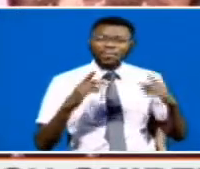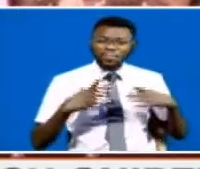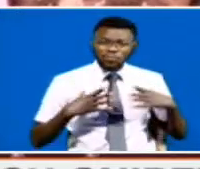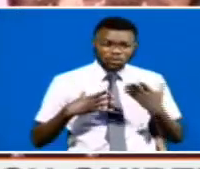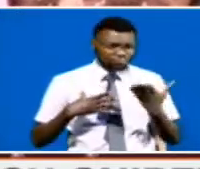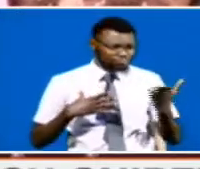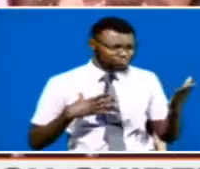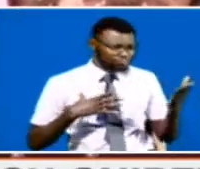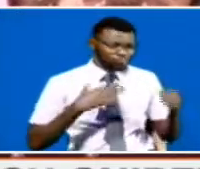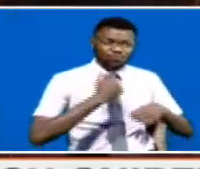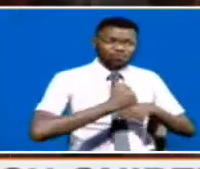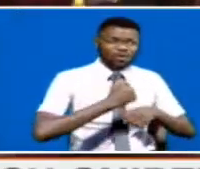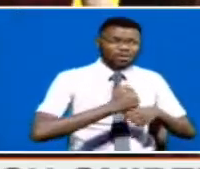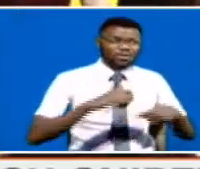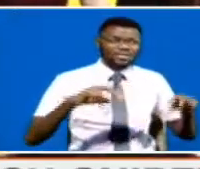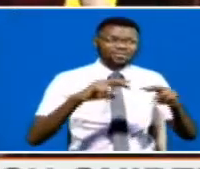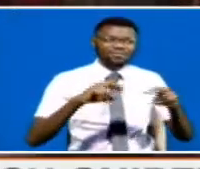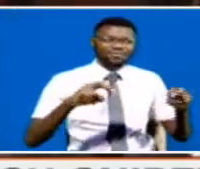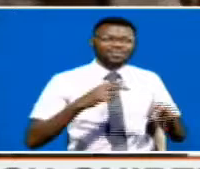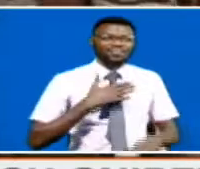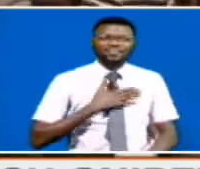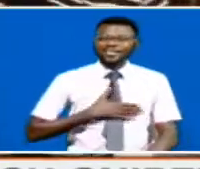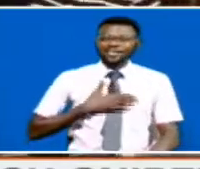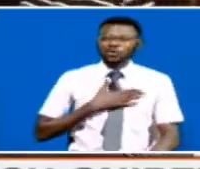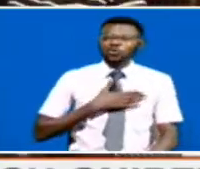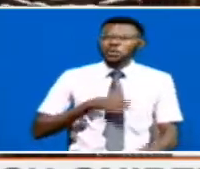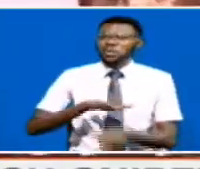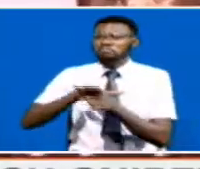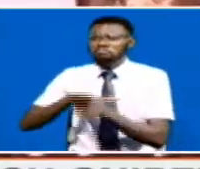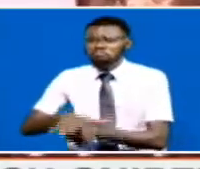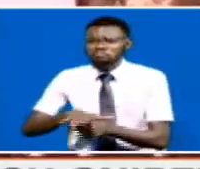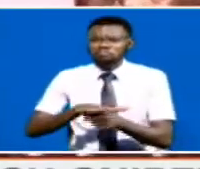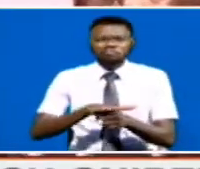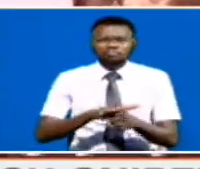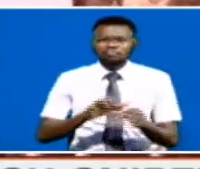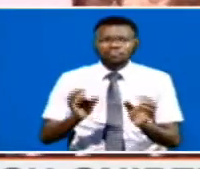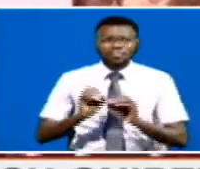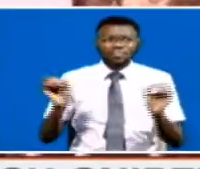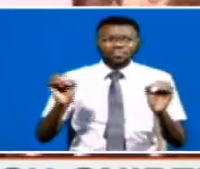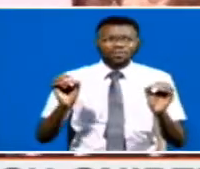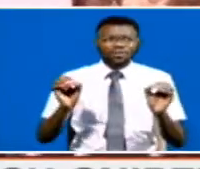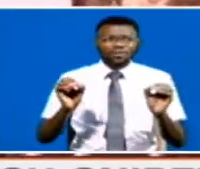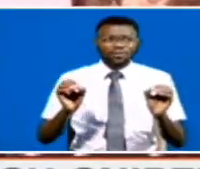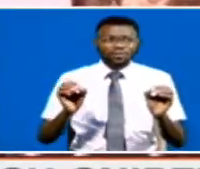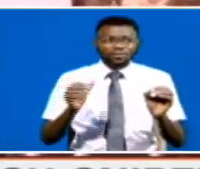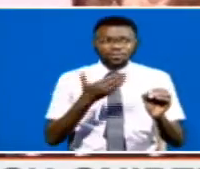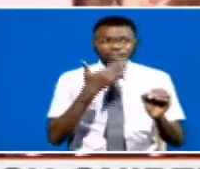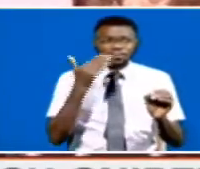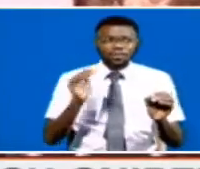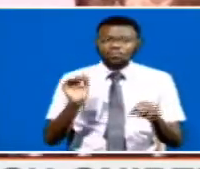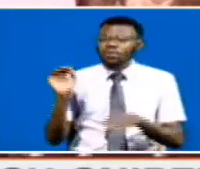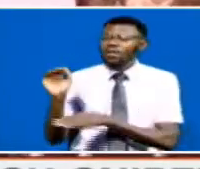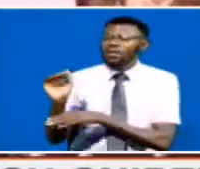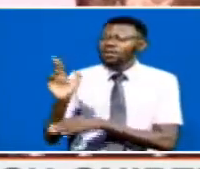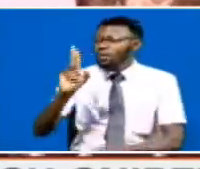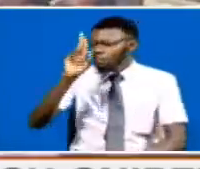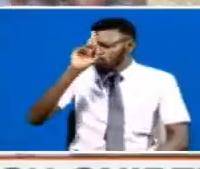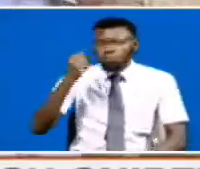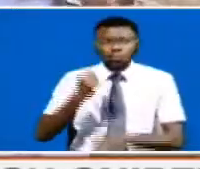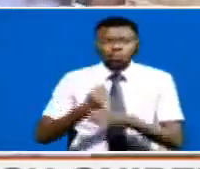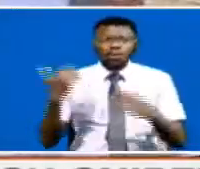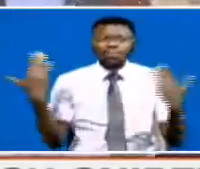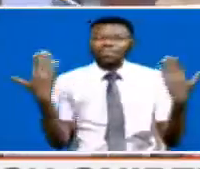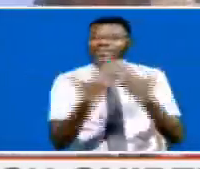wanachunguza, do not be biased. Na kama kuna mtu wa kuuliza wa kwanza ni askari wa mchana na askari wa